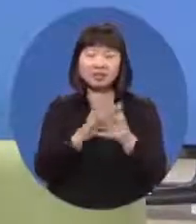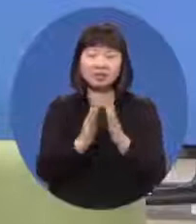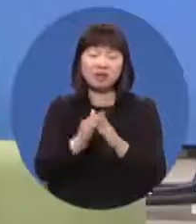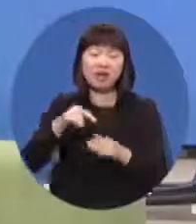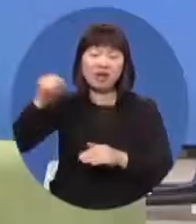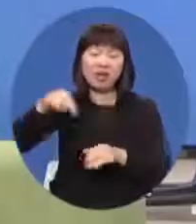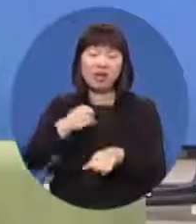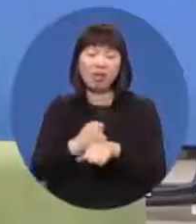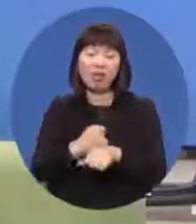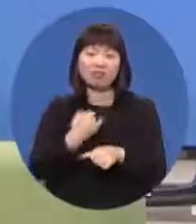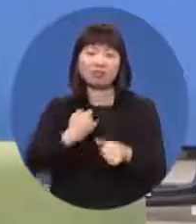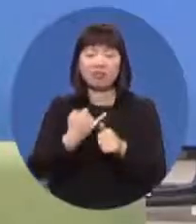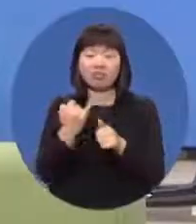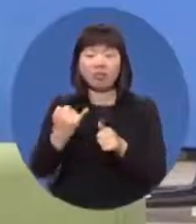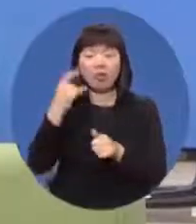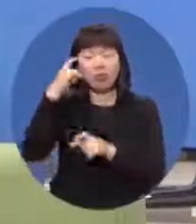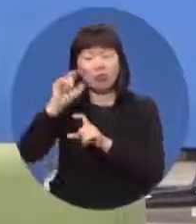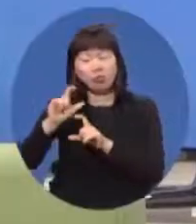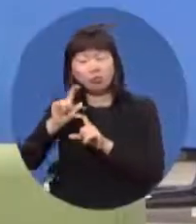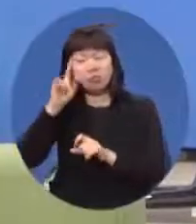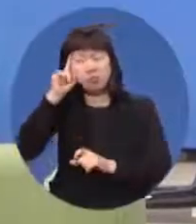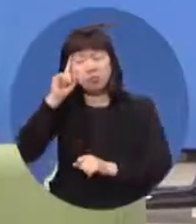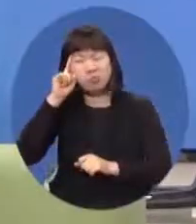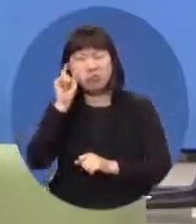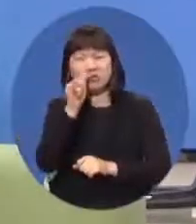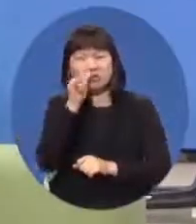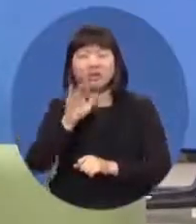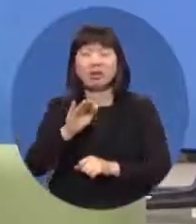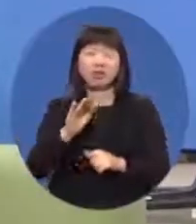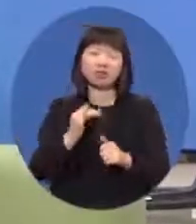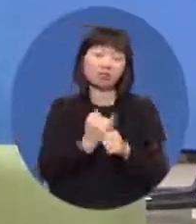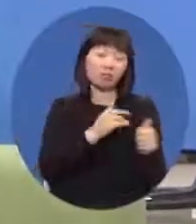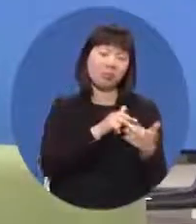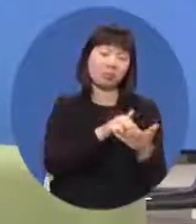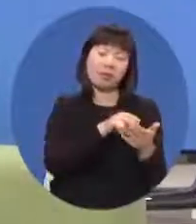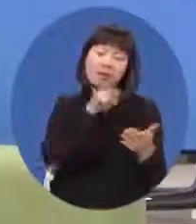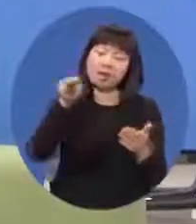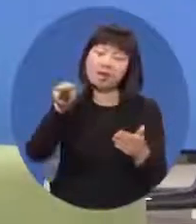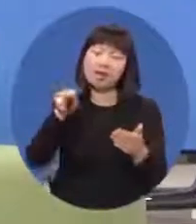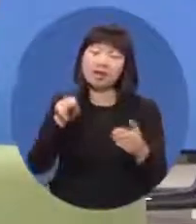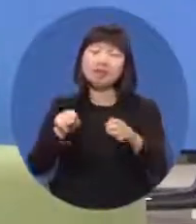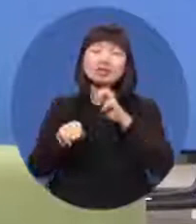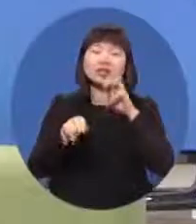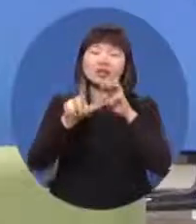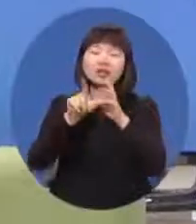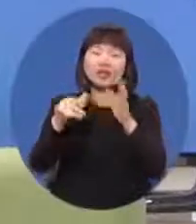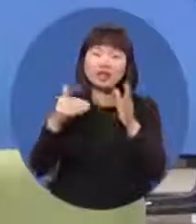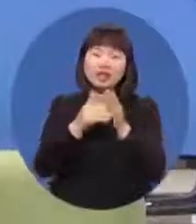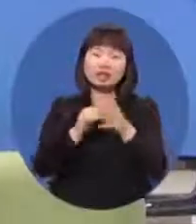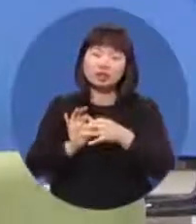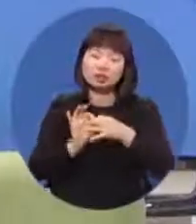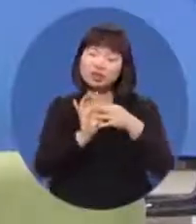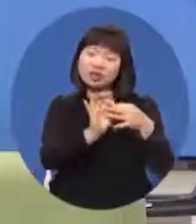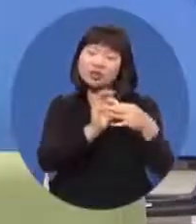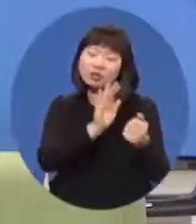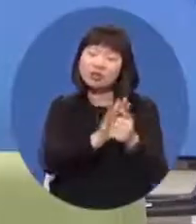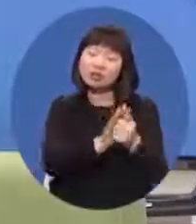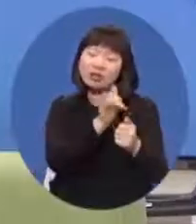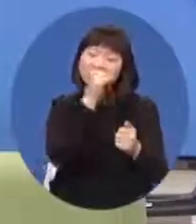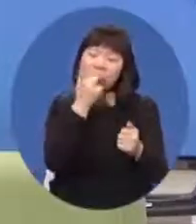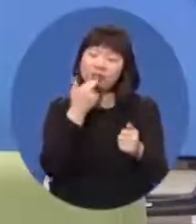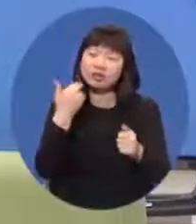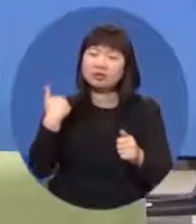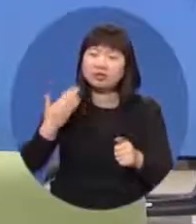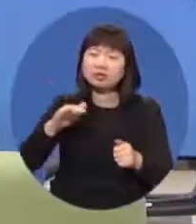아내가 그거에 대해서 굉장히 고민을 스트레스 받는데 네. 저는 그냥 그런 얘기를 하죠. 그게 30살까지 쭉 가게 도움이 될지 안 될지 모르지만 네.